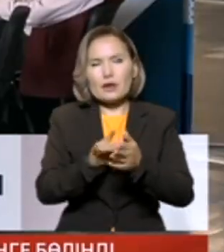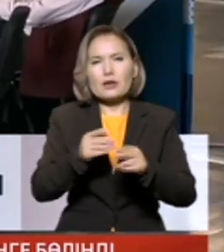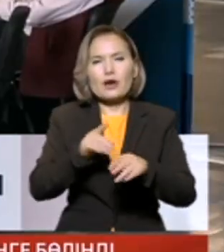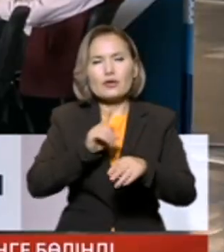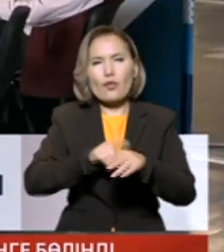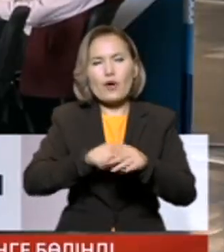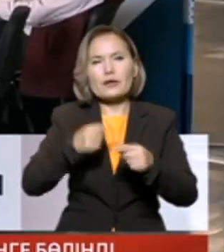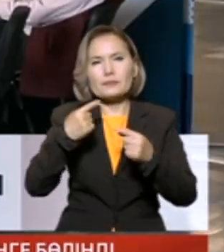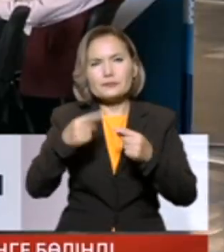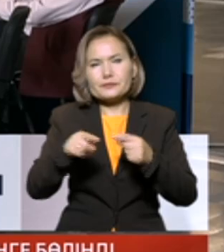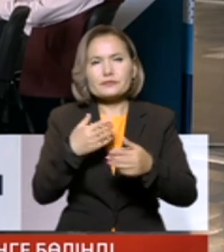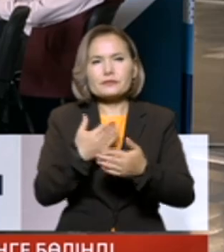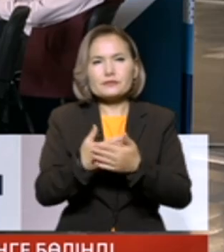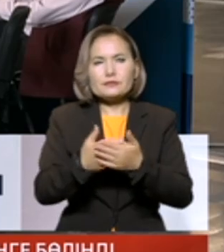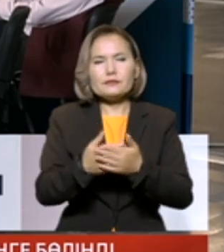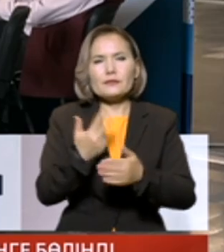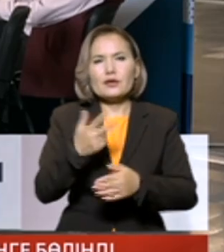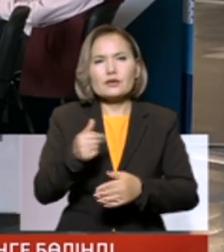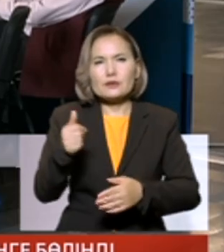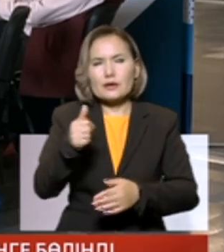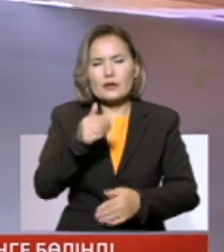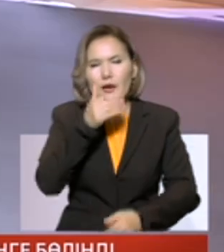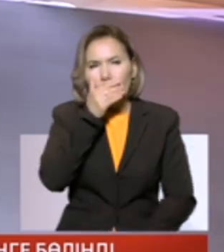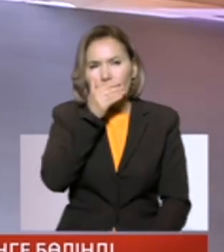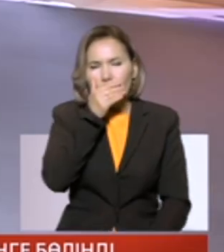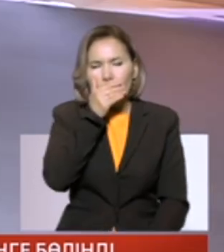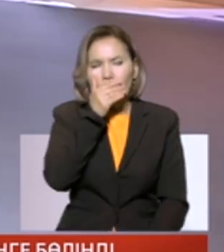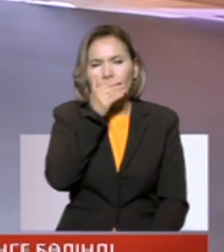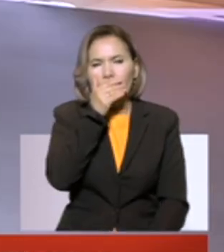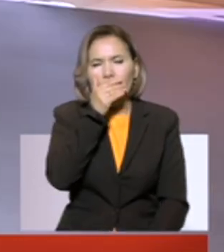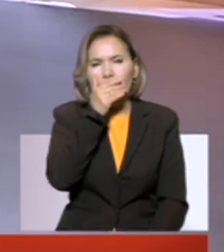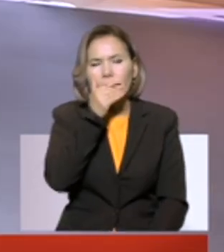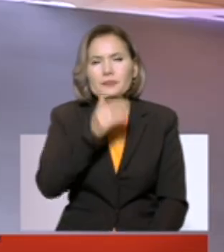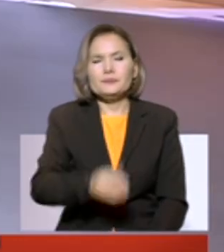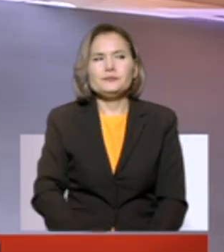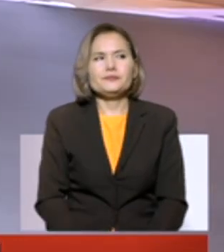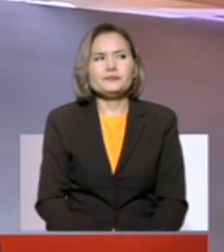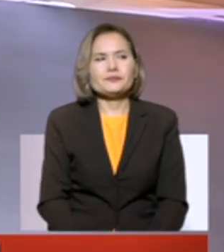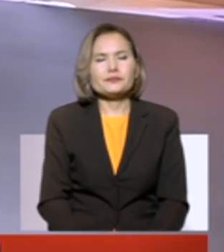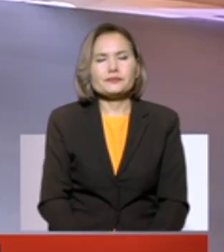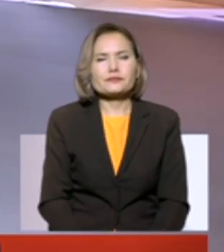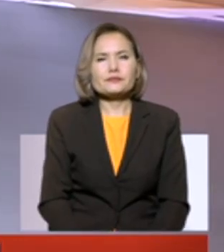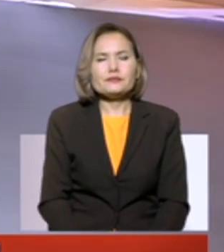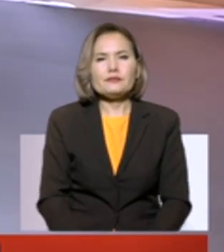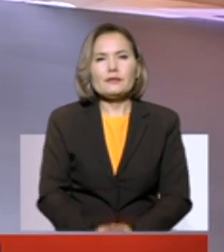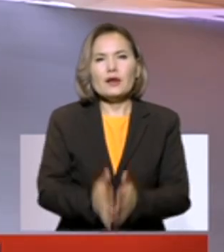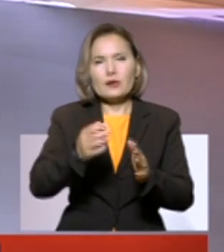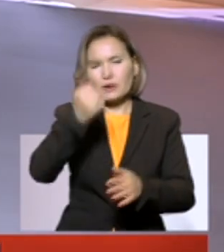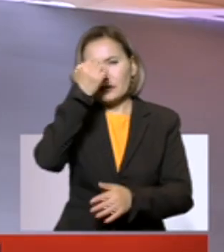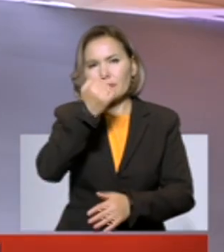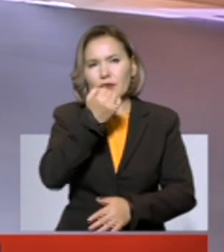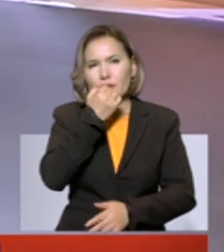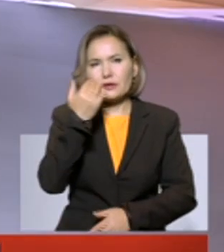уақыт айырмашылығы шамамен 3 сағат. Шерхан. Рахмет, Нұрсұлтан. Ақжолтай, жаңалықтар көп болғай.